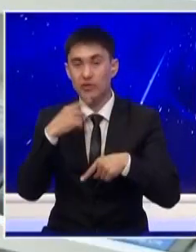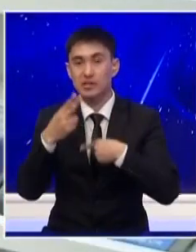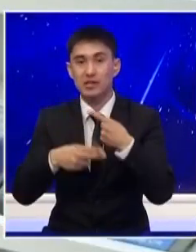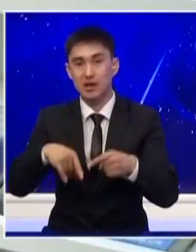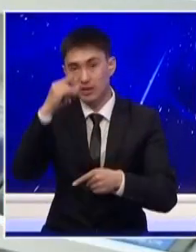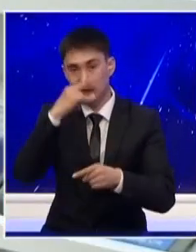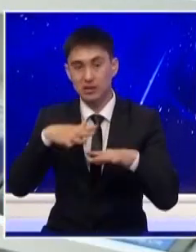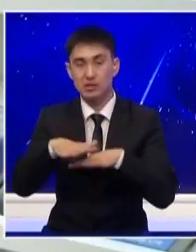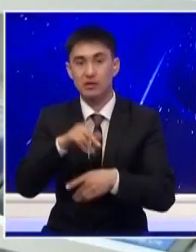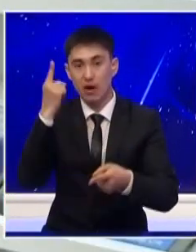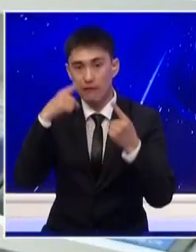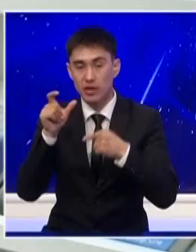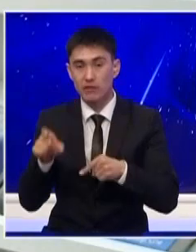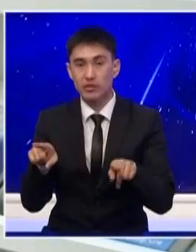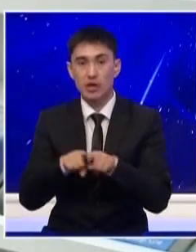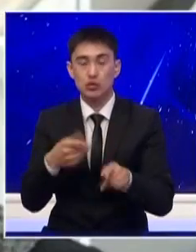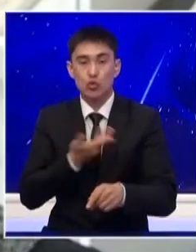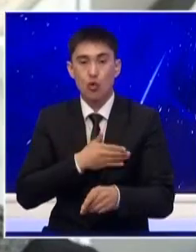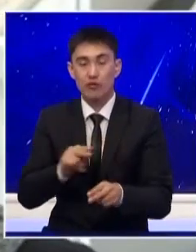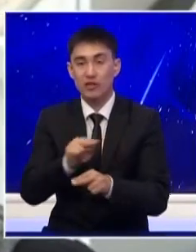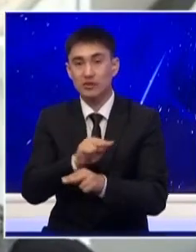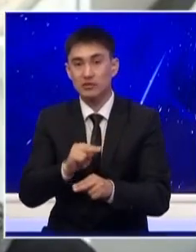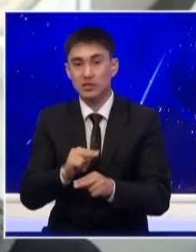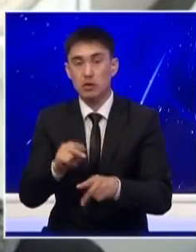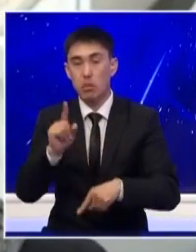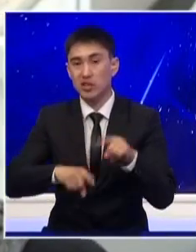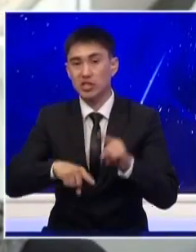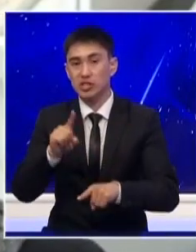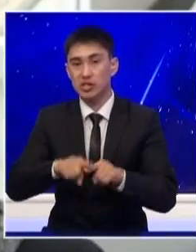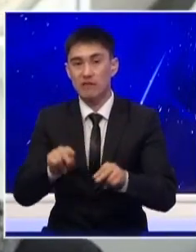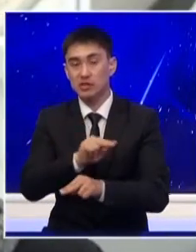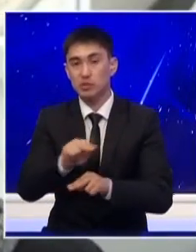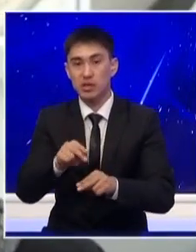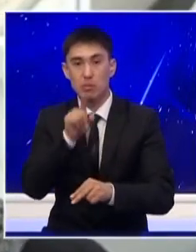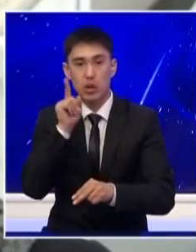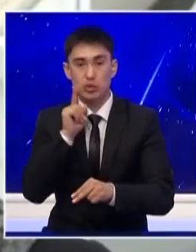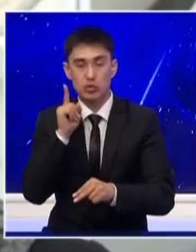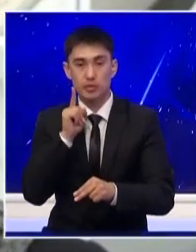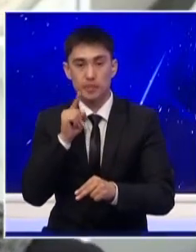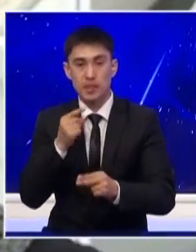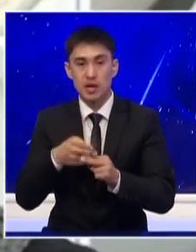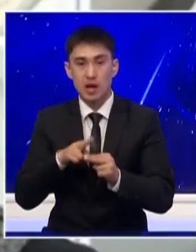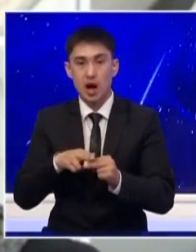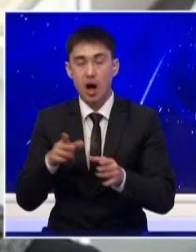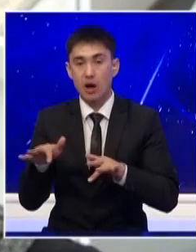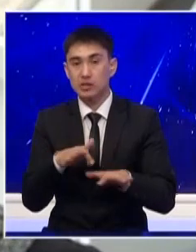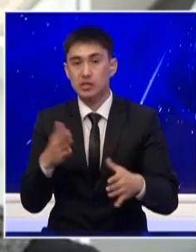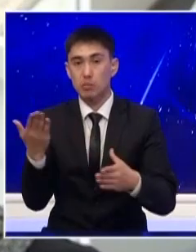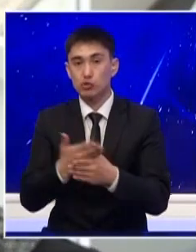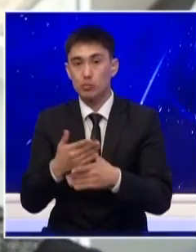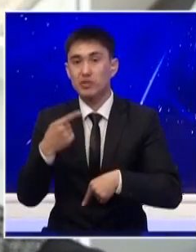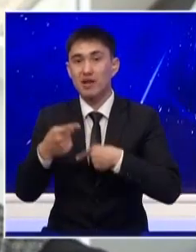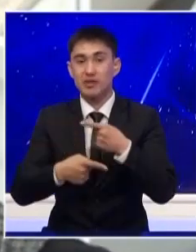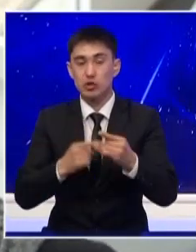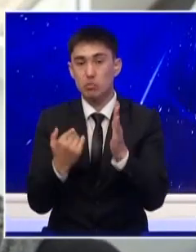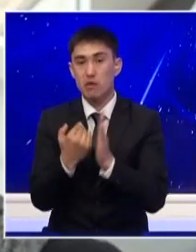наследия казахстанских авторов, а также духовно-нравственное и патриотическое воспитание молодежи. Кроме того, акция способствует